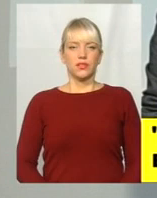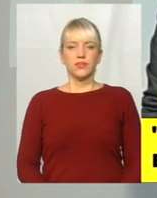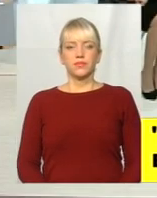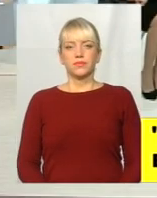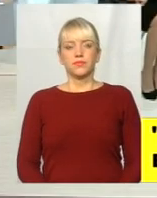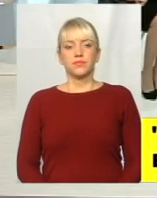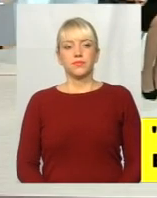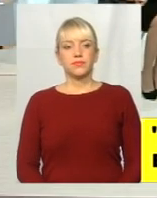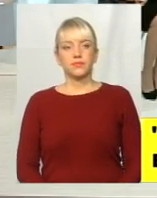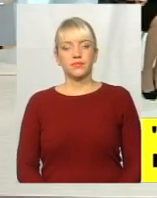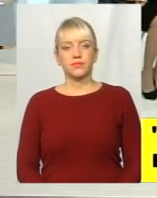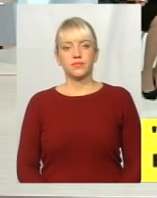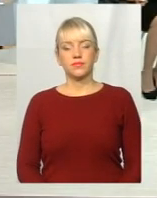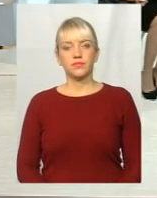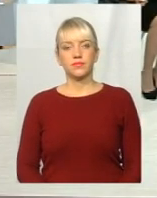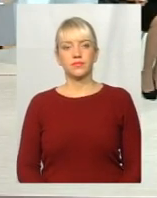робити глядачці в цьому випадку?